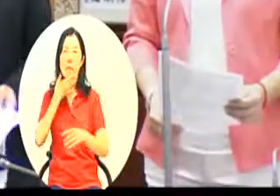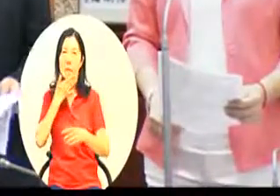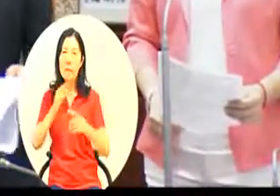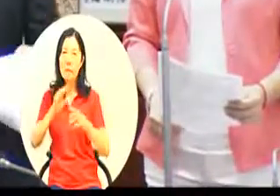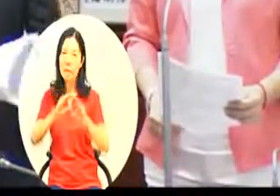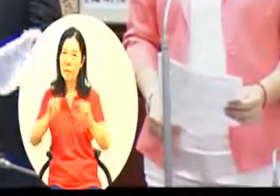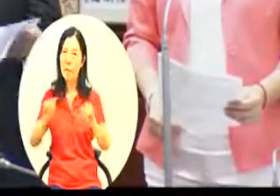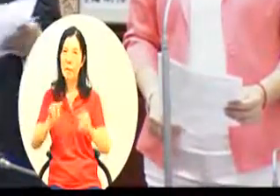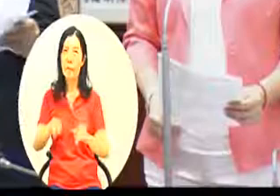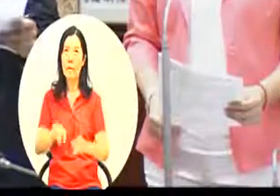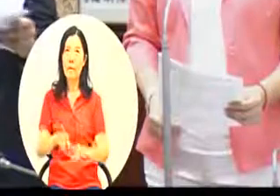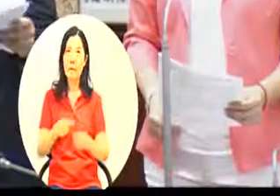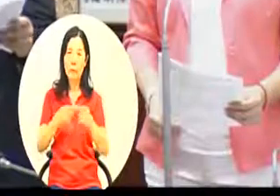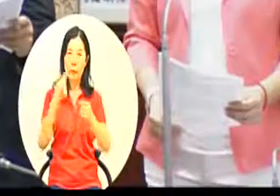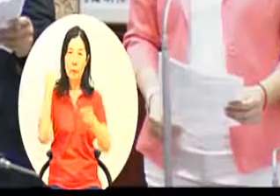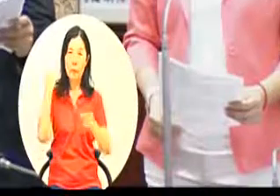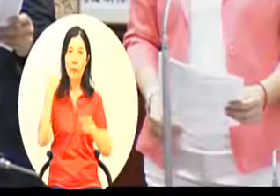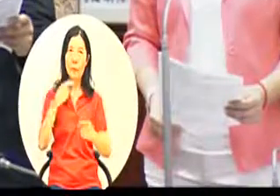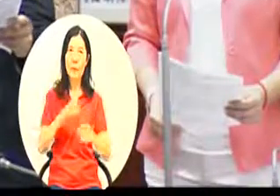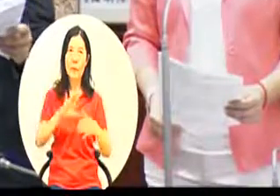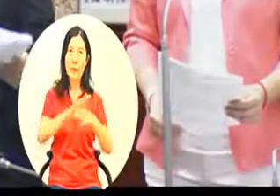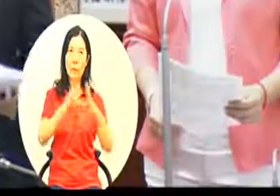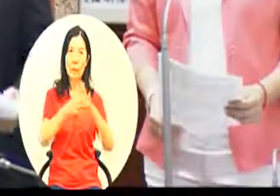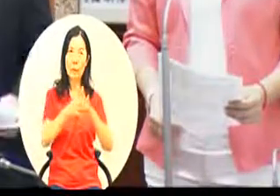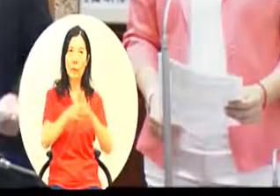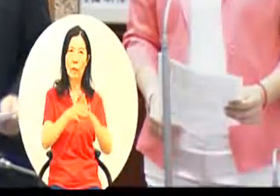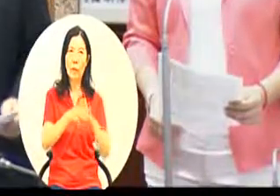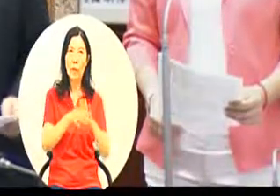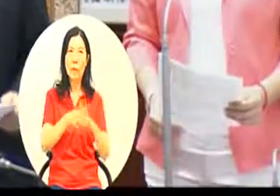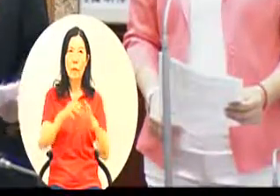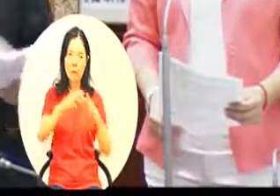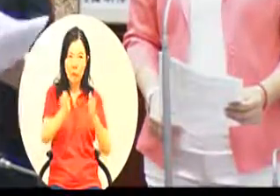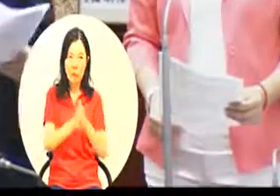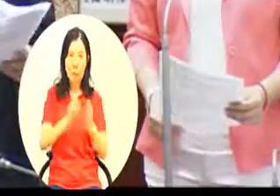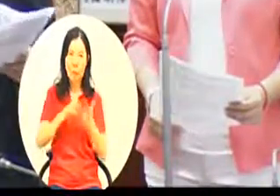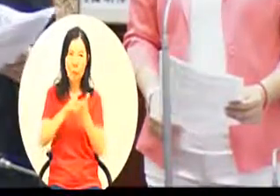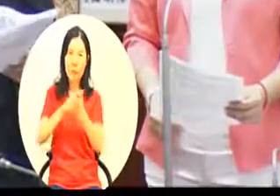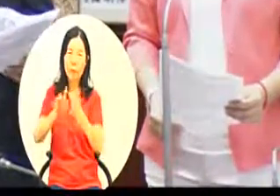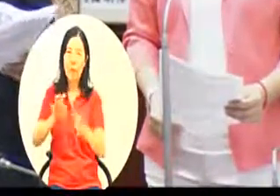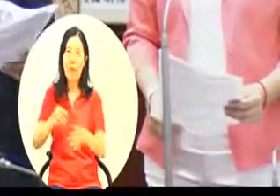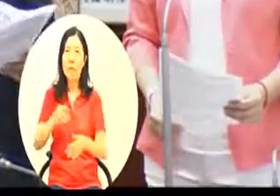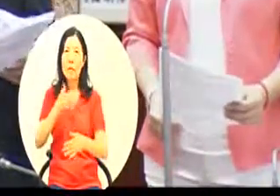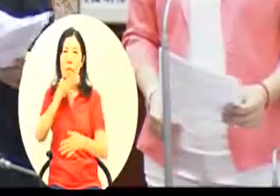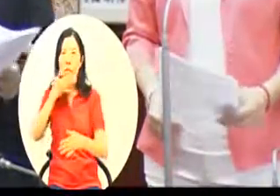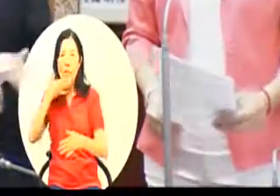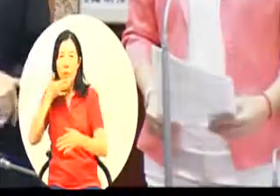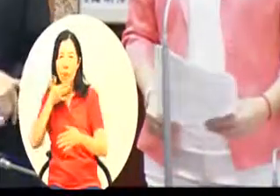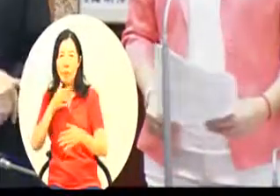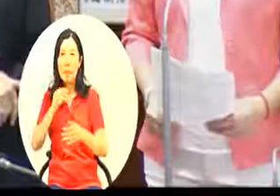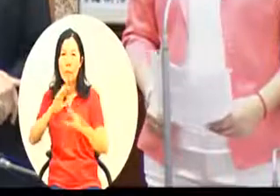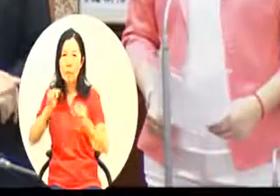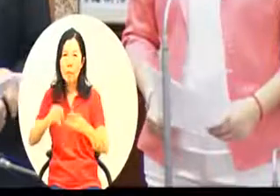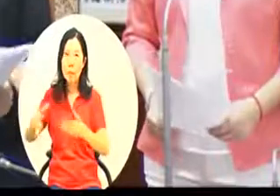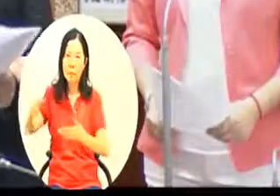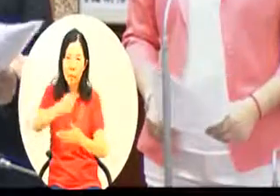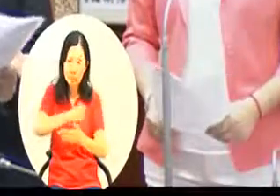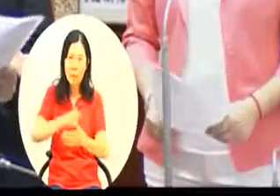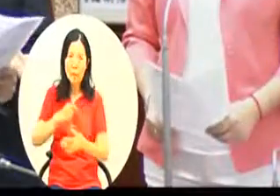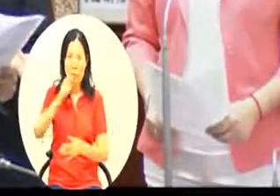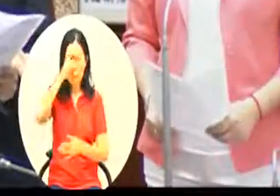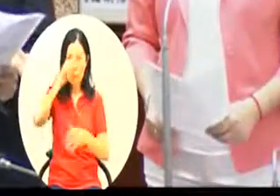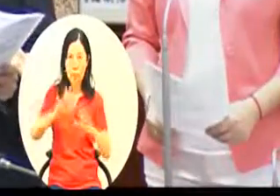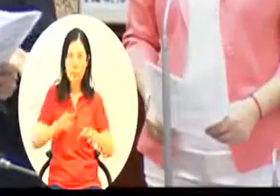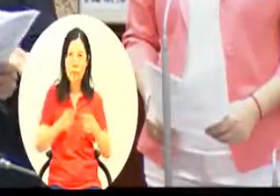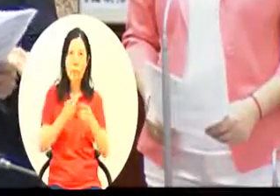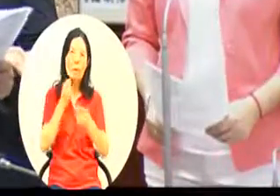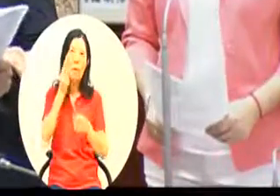去年呢也有去跟文化部争取，希望可以去征收这个私有土地。那我们今年在上个月，